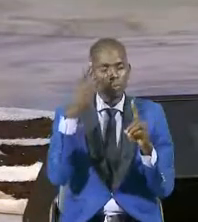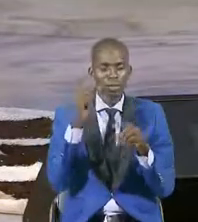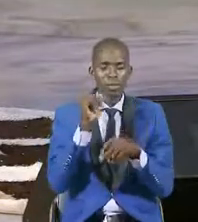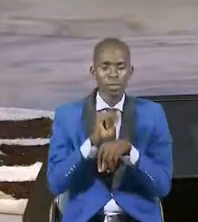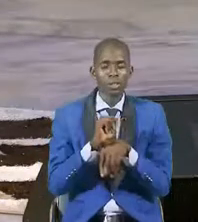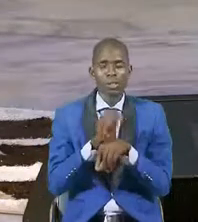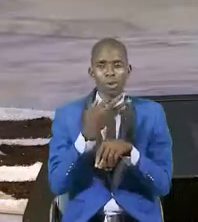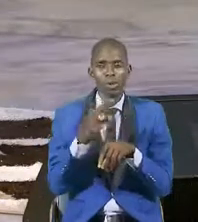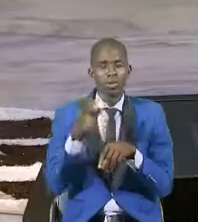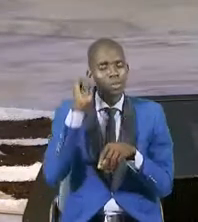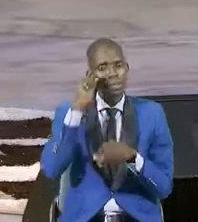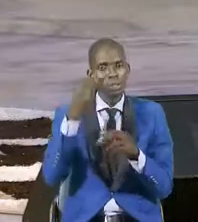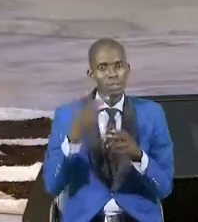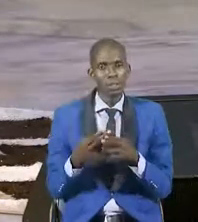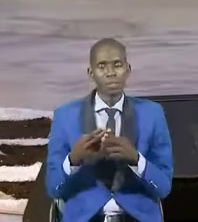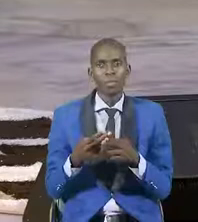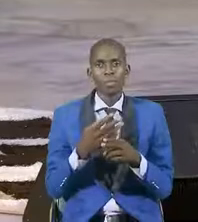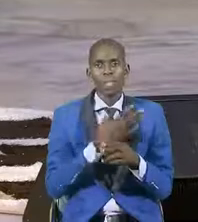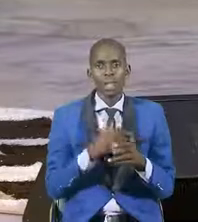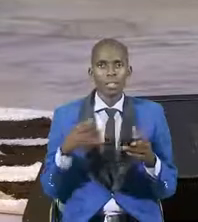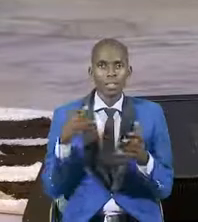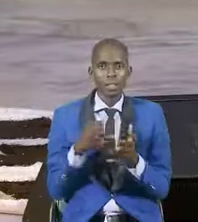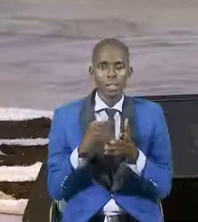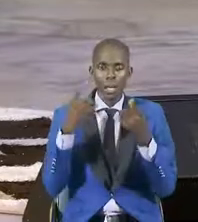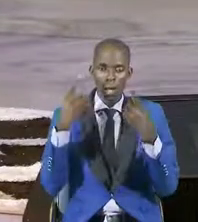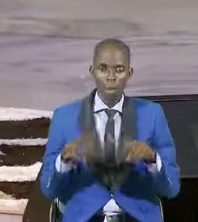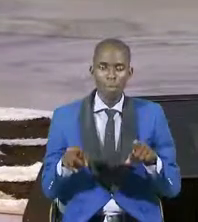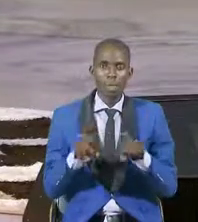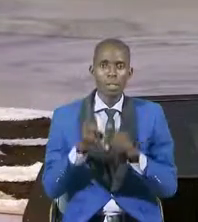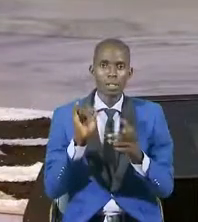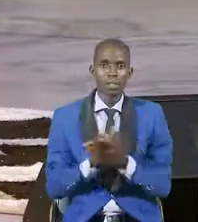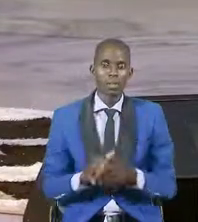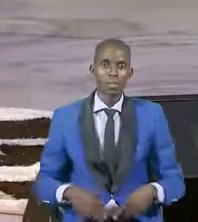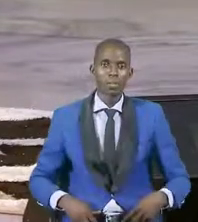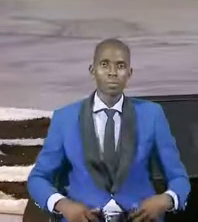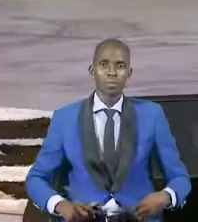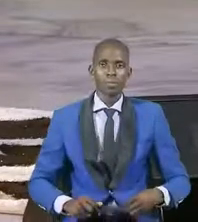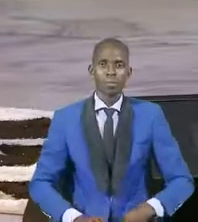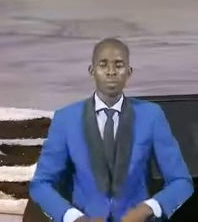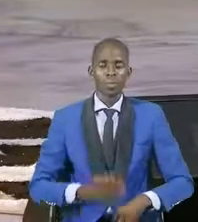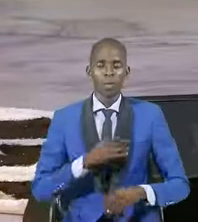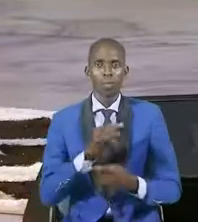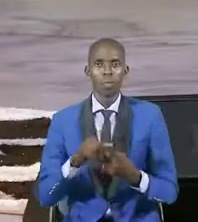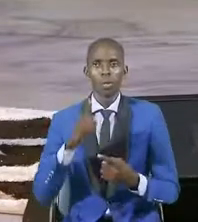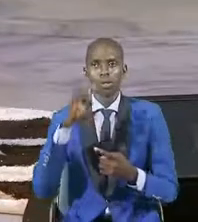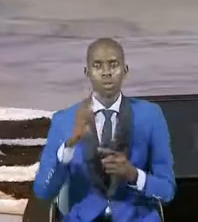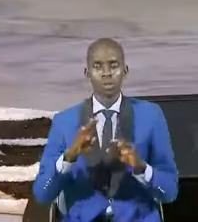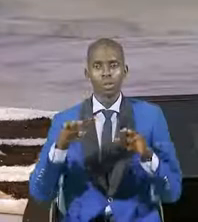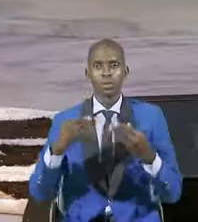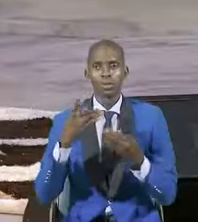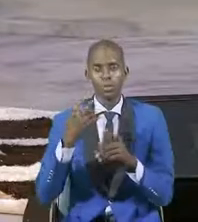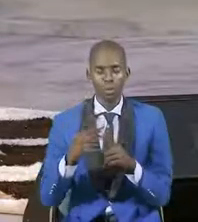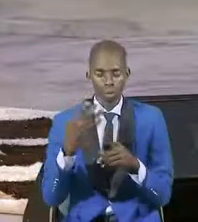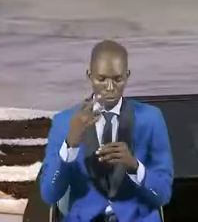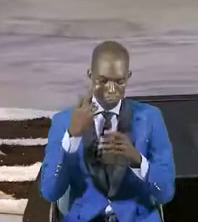nom et pour le nom de David. Et cela s'est passé, comme c'est dit. Lorsque Dieu vous